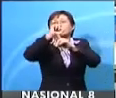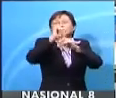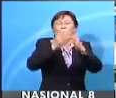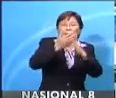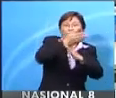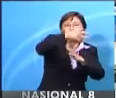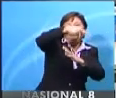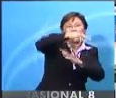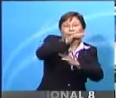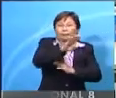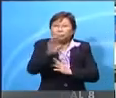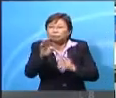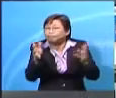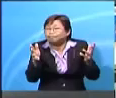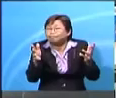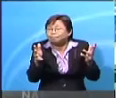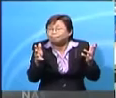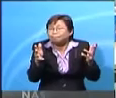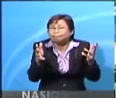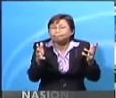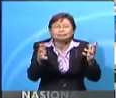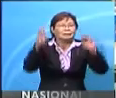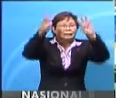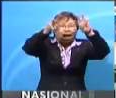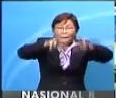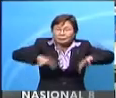antarabangsa serantau ASEAN,